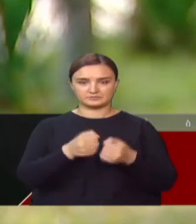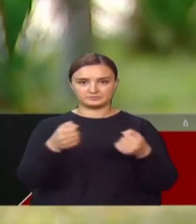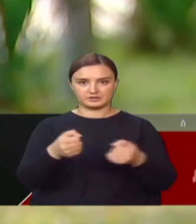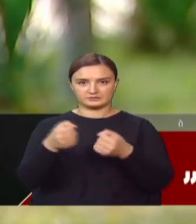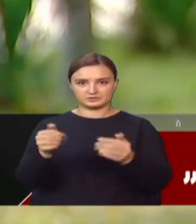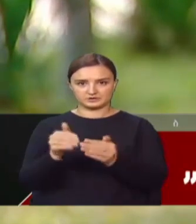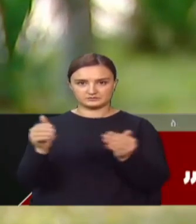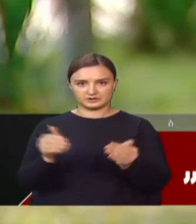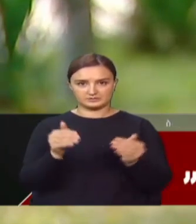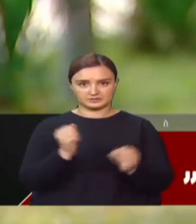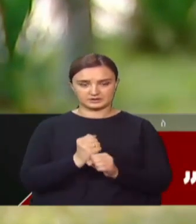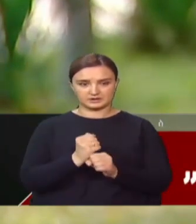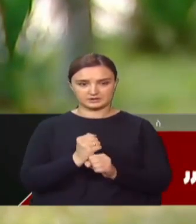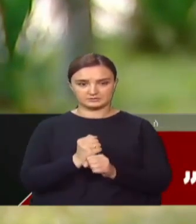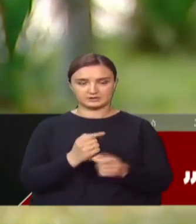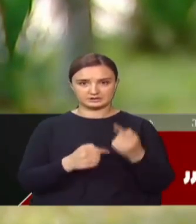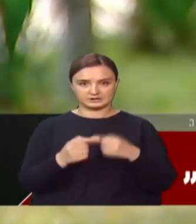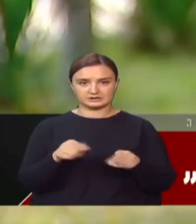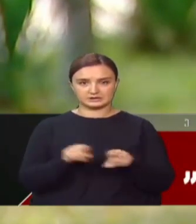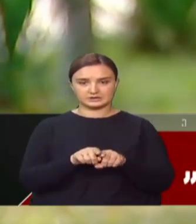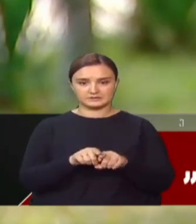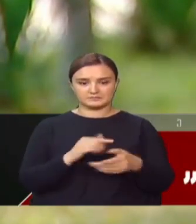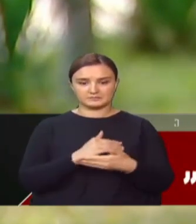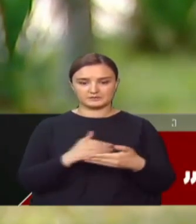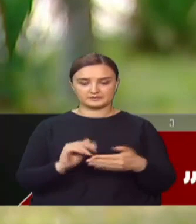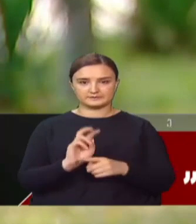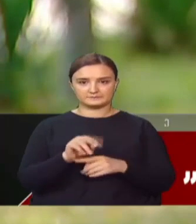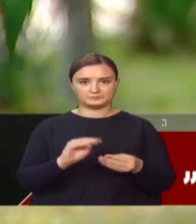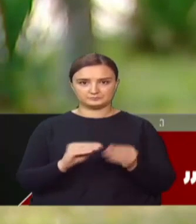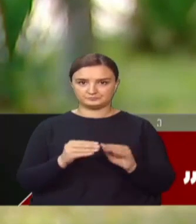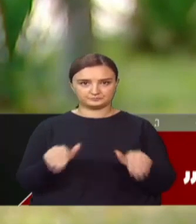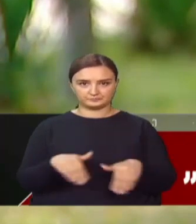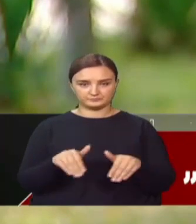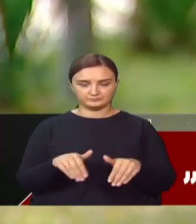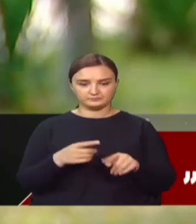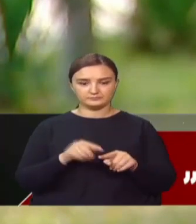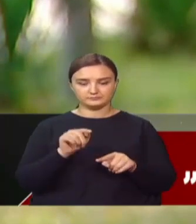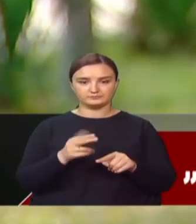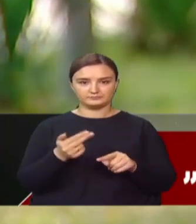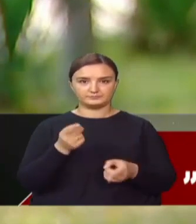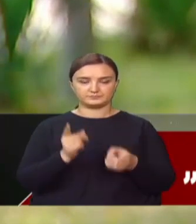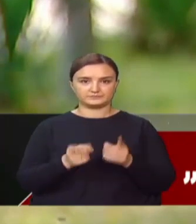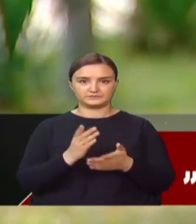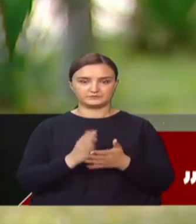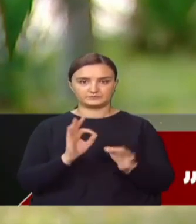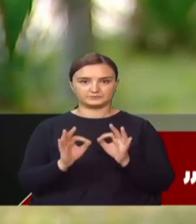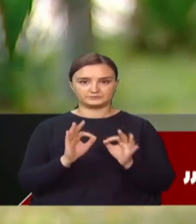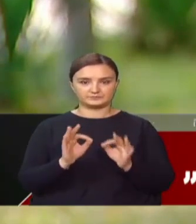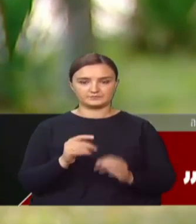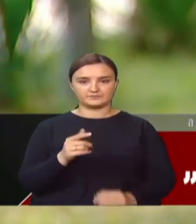ახდენენ ისეთ პარტიებთან, რომელთაც ბარიერის გადალახვის პრობლემა არ აქვთ, და ეს არის ნორმალური.